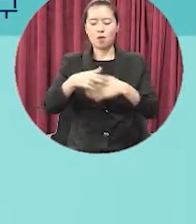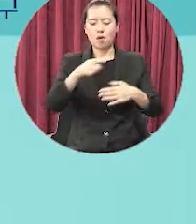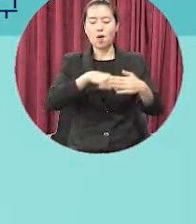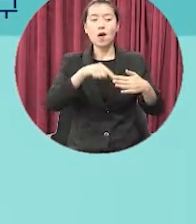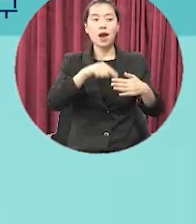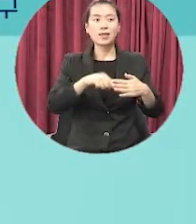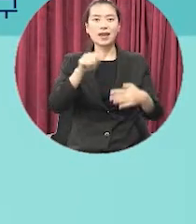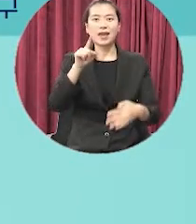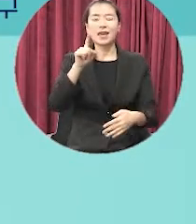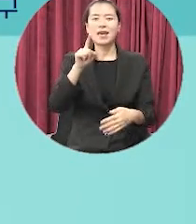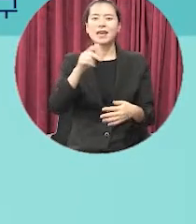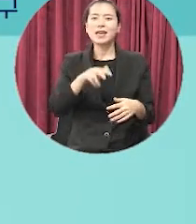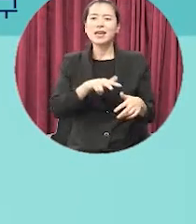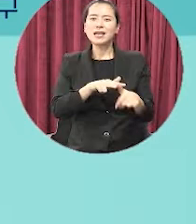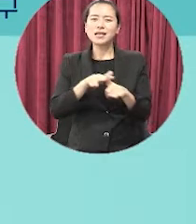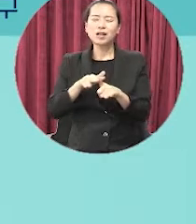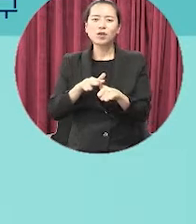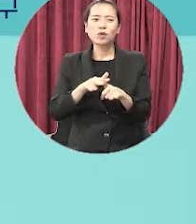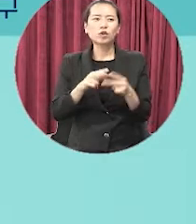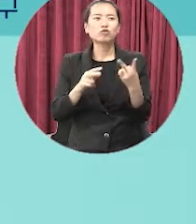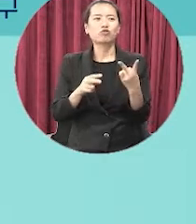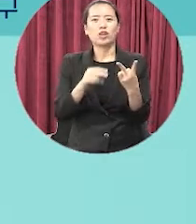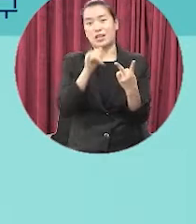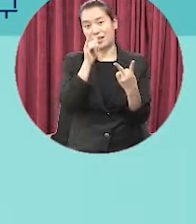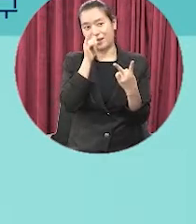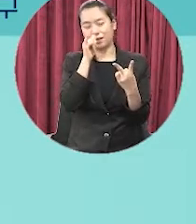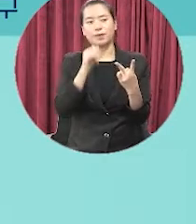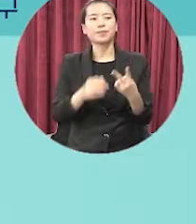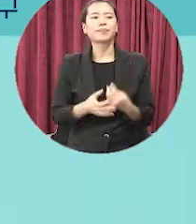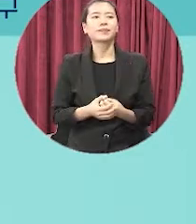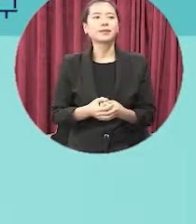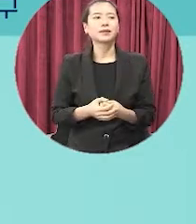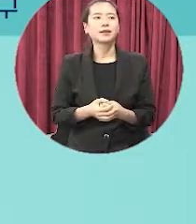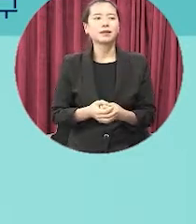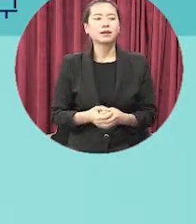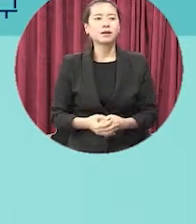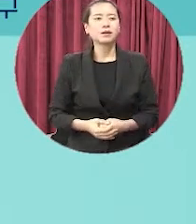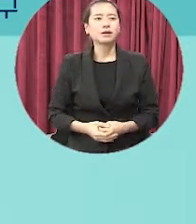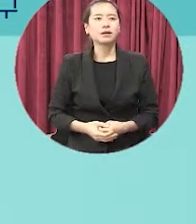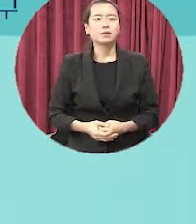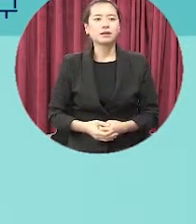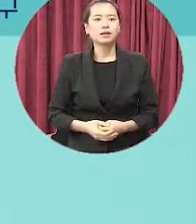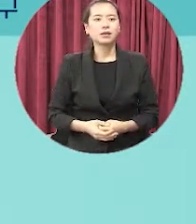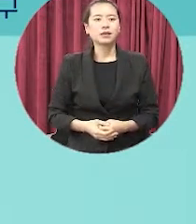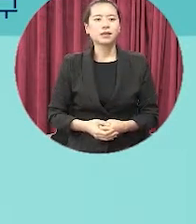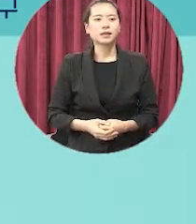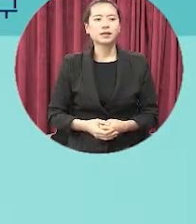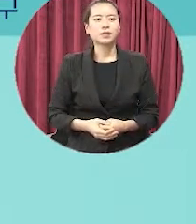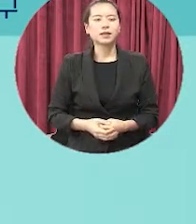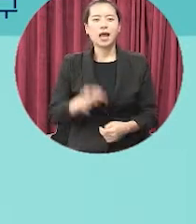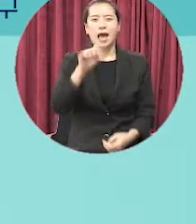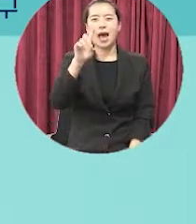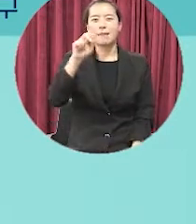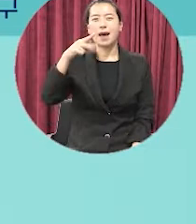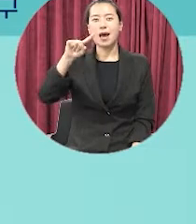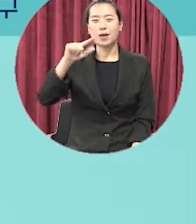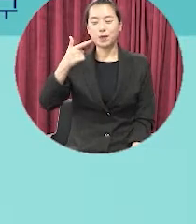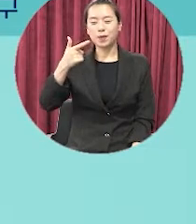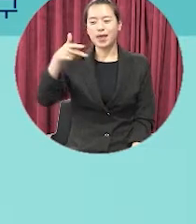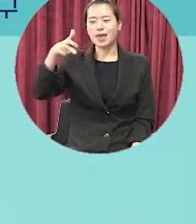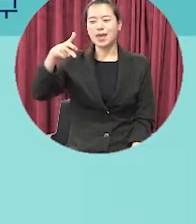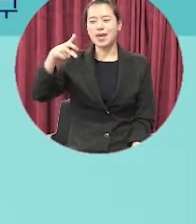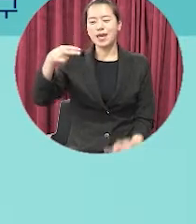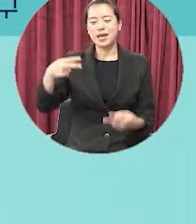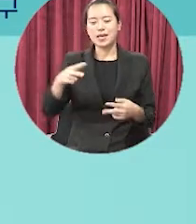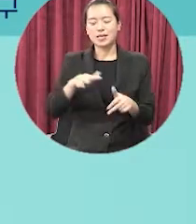있습니다 db 서버 하고 분석 서버 가평은 안에 들어가 있고 이 파이어 를 통해서 현재 남아 좀 있는데 클라우드가 연결되어 있구요 우선